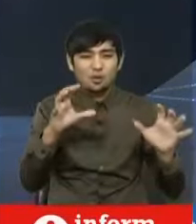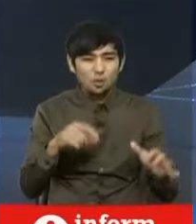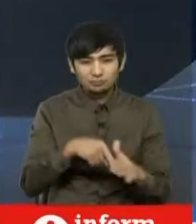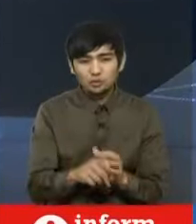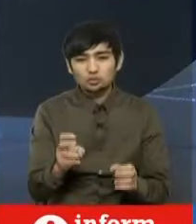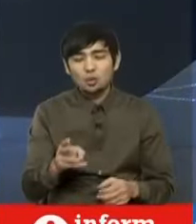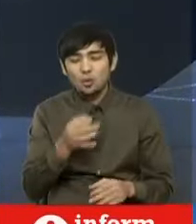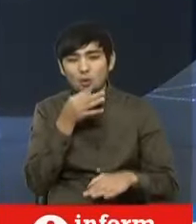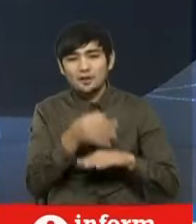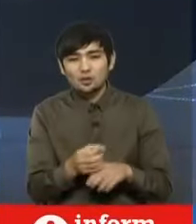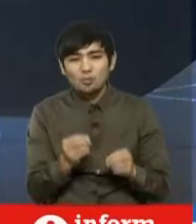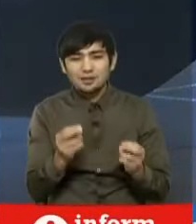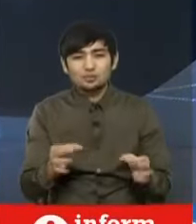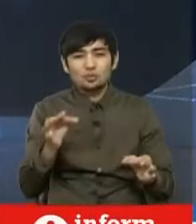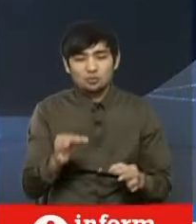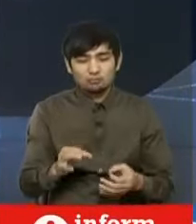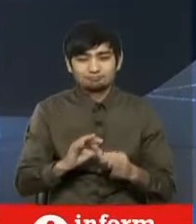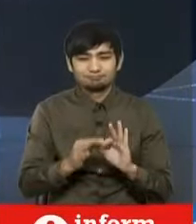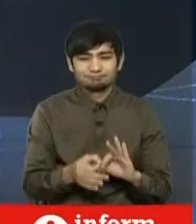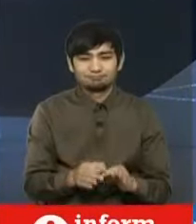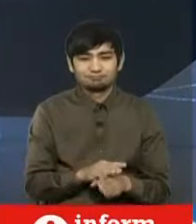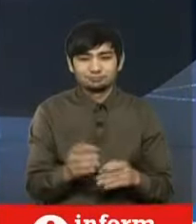безопасность все подробности в материале моих коллег